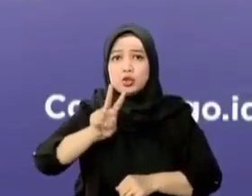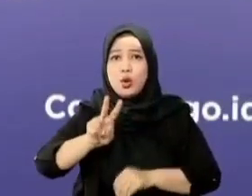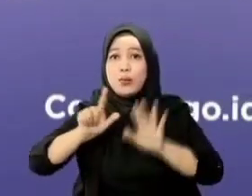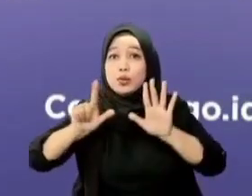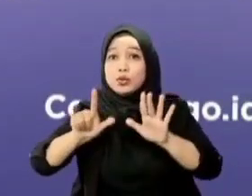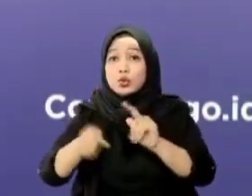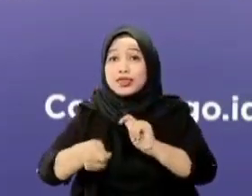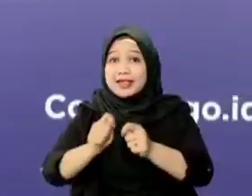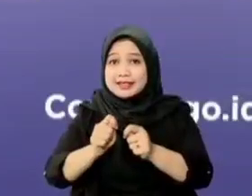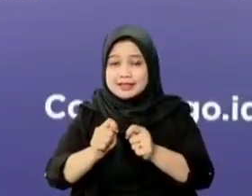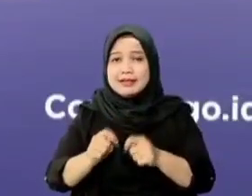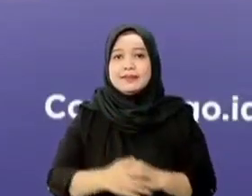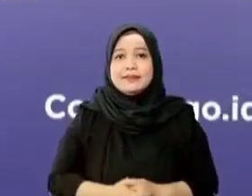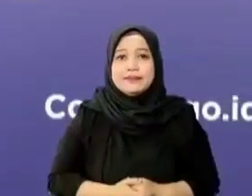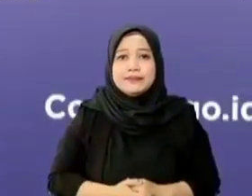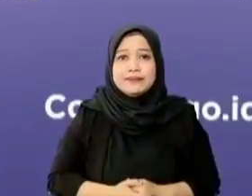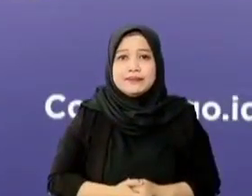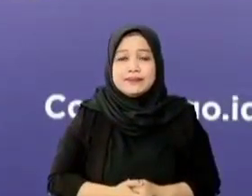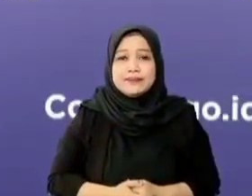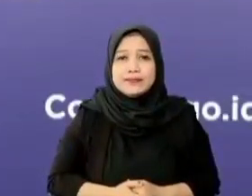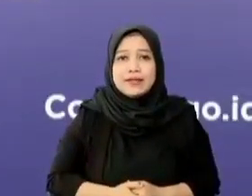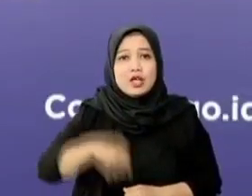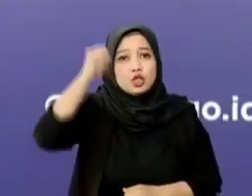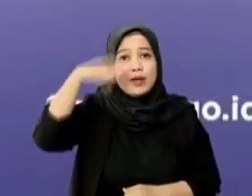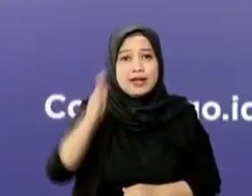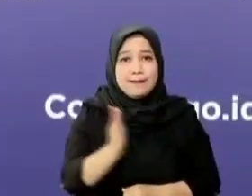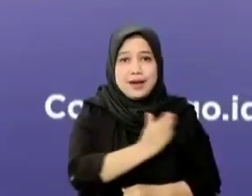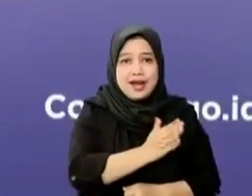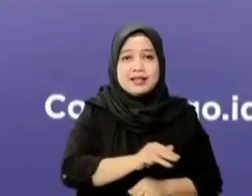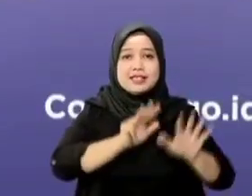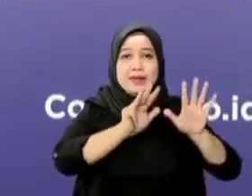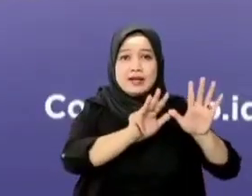26.527 tes per 1 juta penduduk. Sumatera Barat